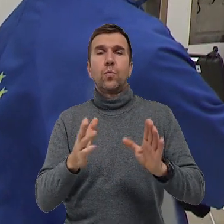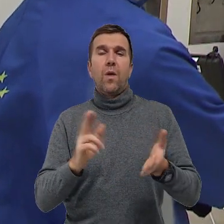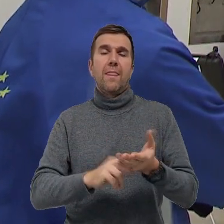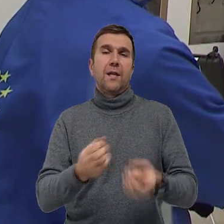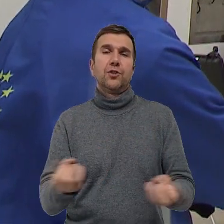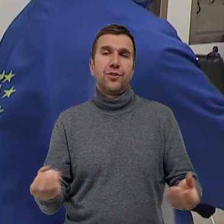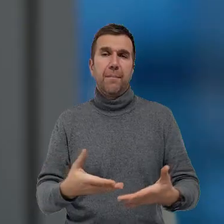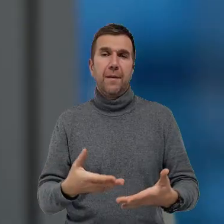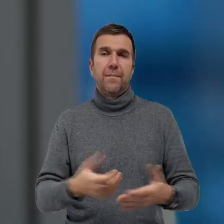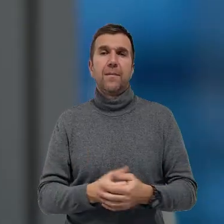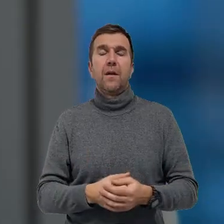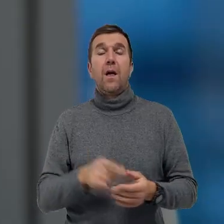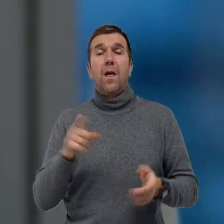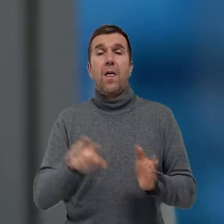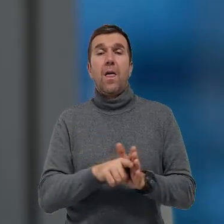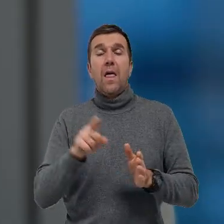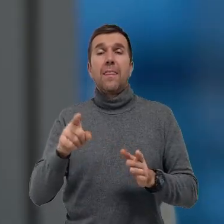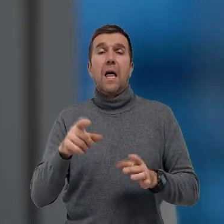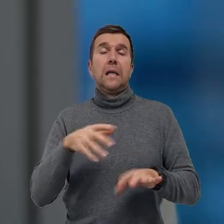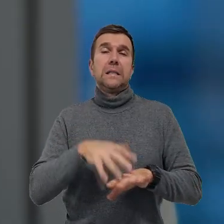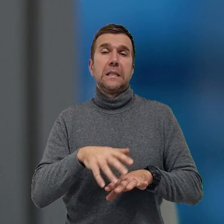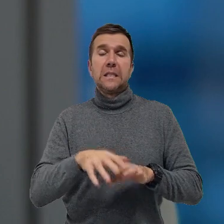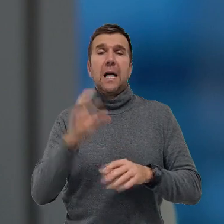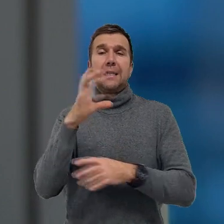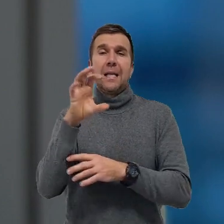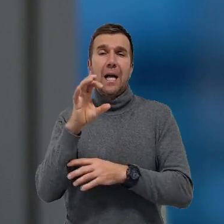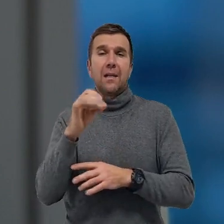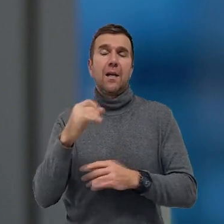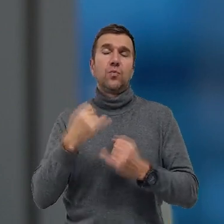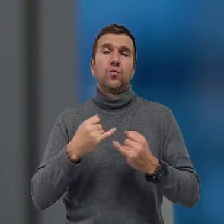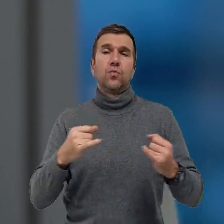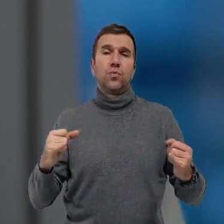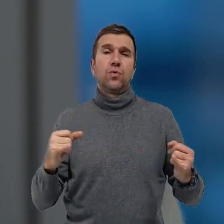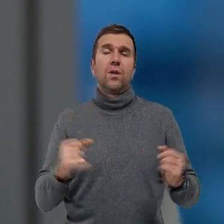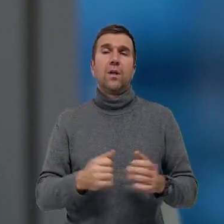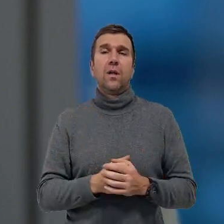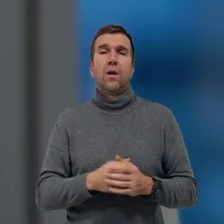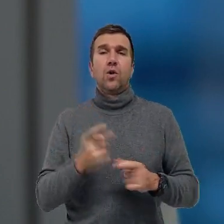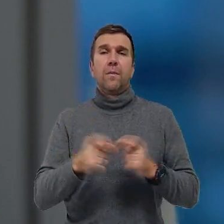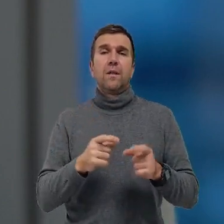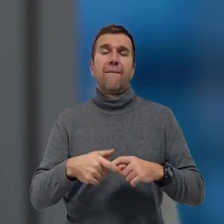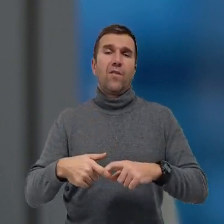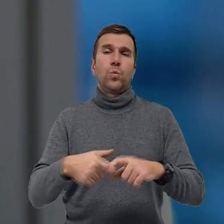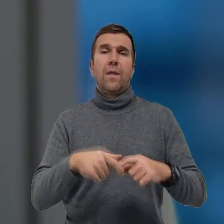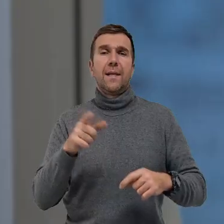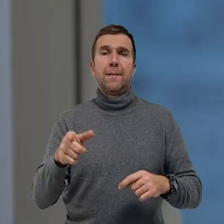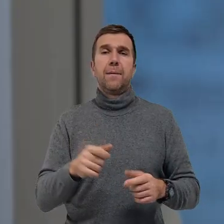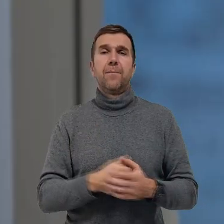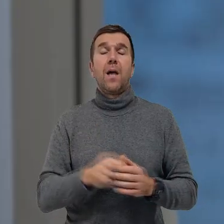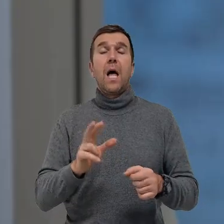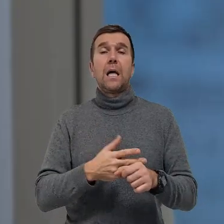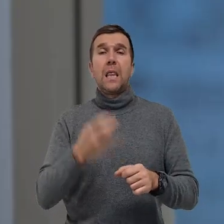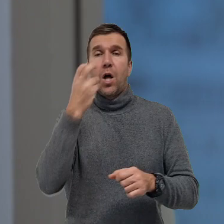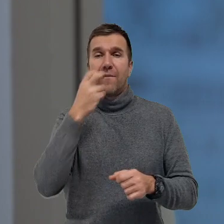obsługę naziemną danych satelitarnych i różne usługi z tymi danymi związane.